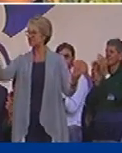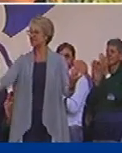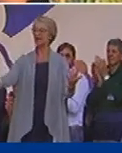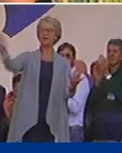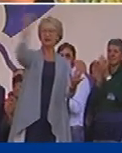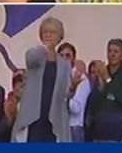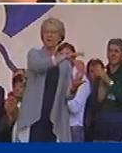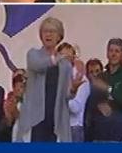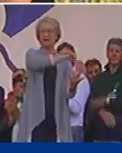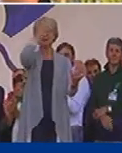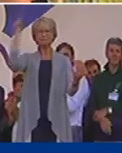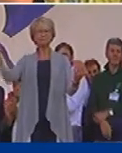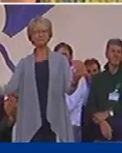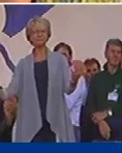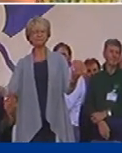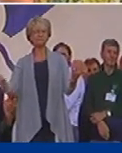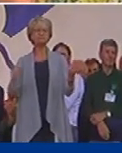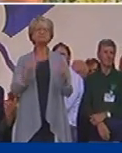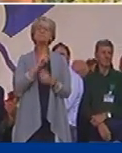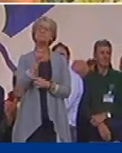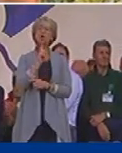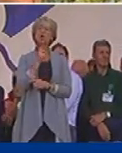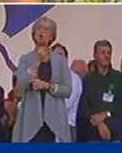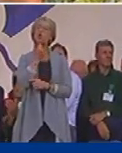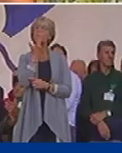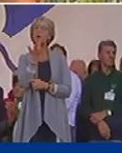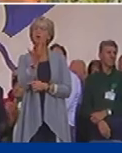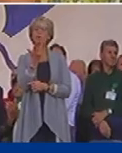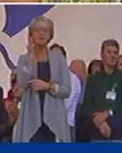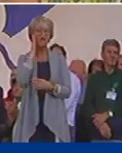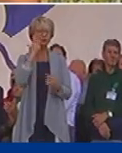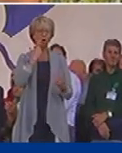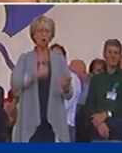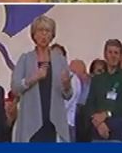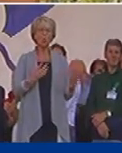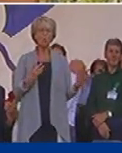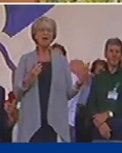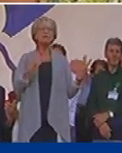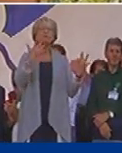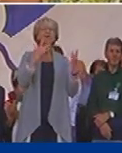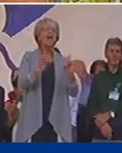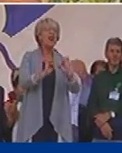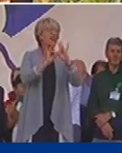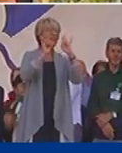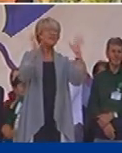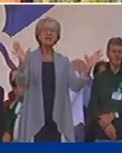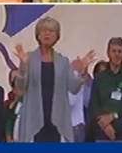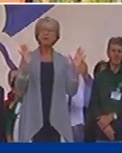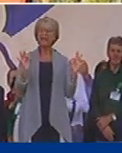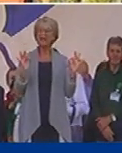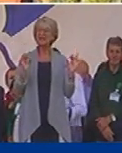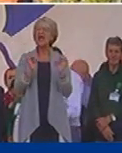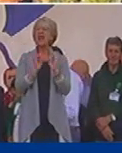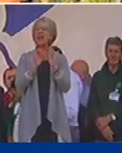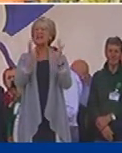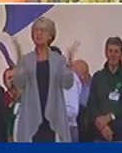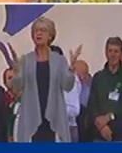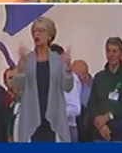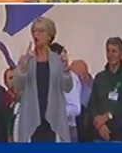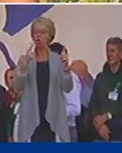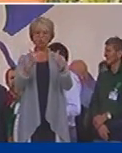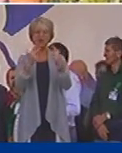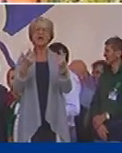come numeri e non come esseri umani. La libertà è un coro che non ha confini.